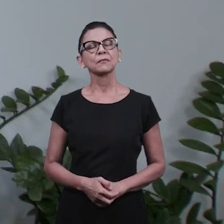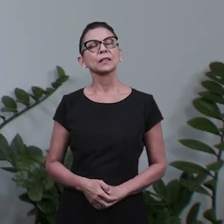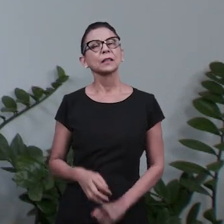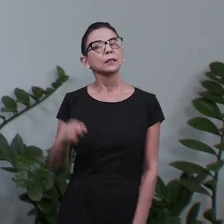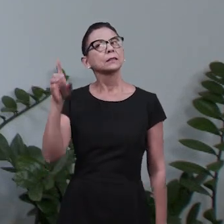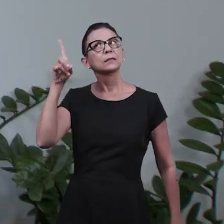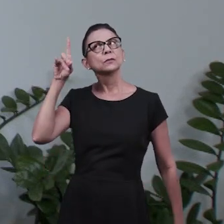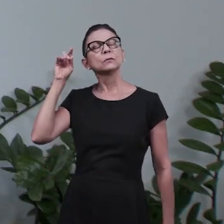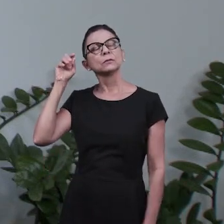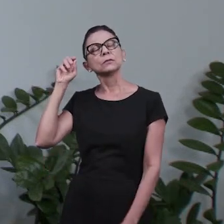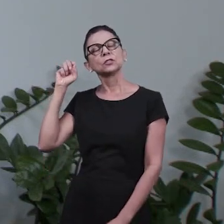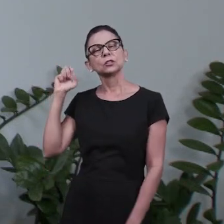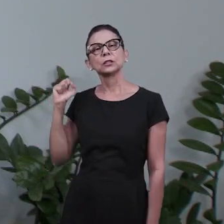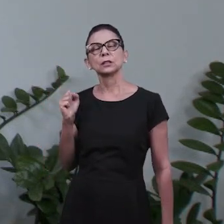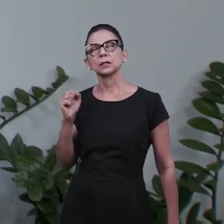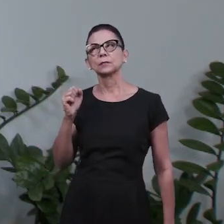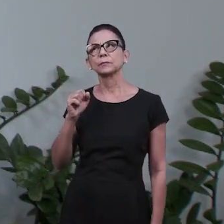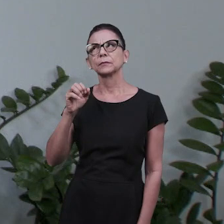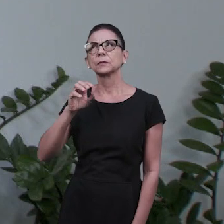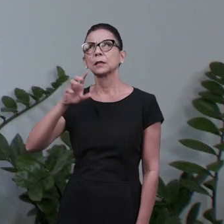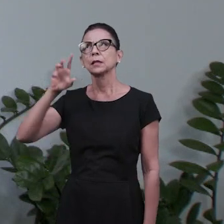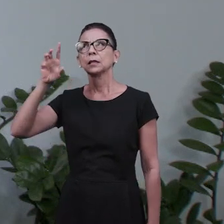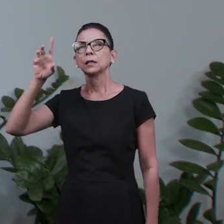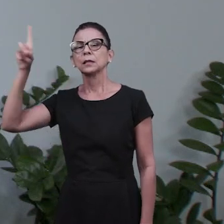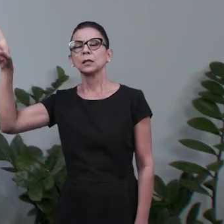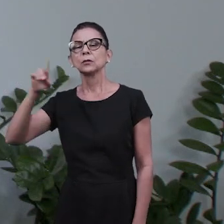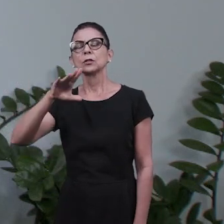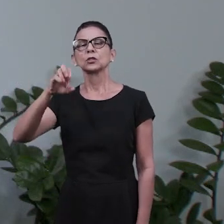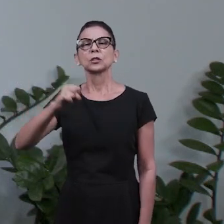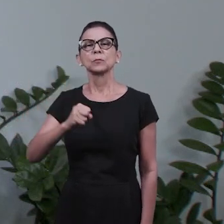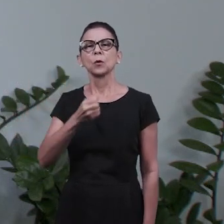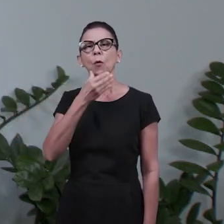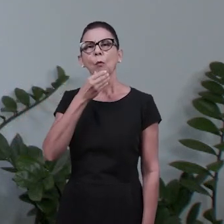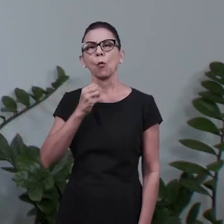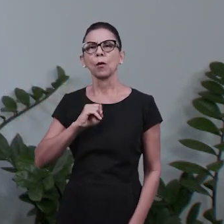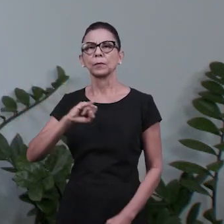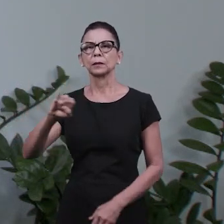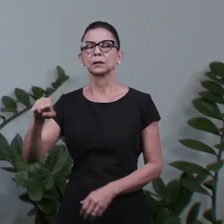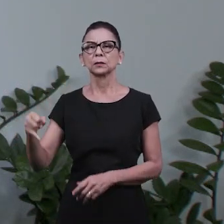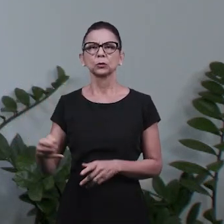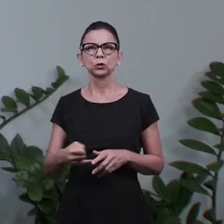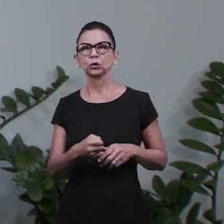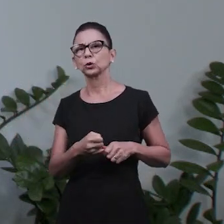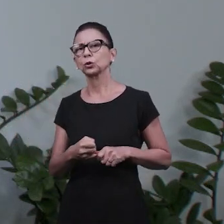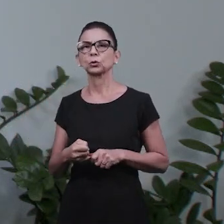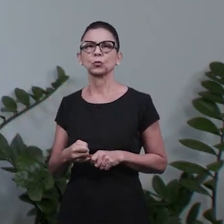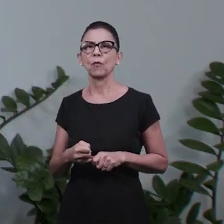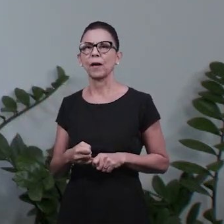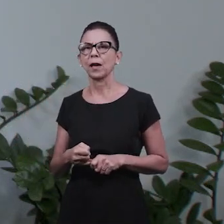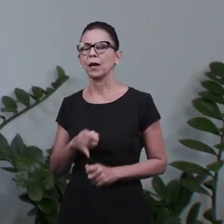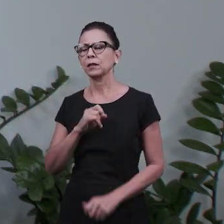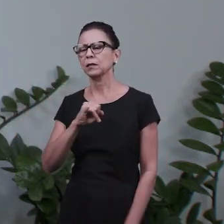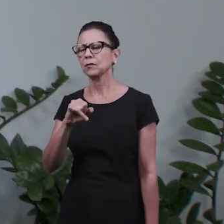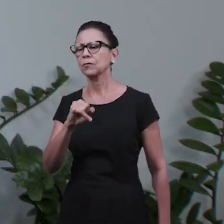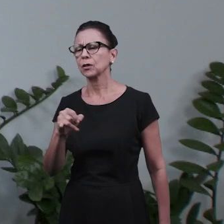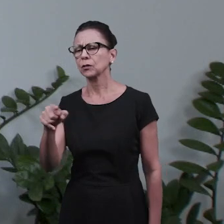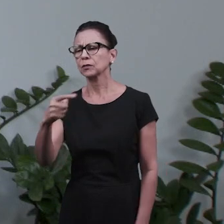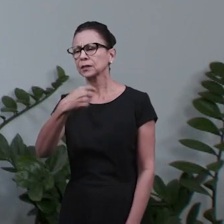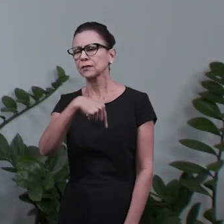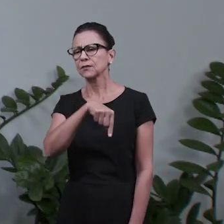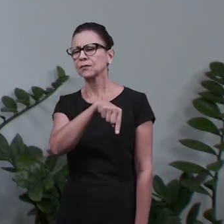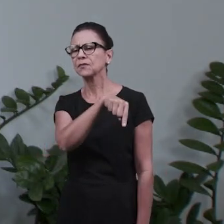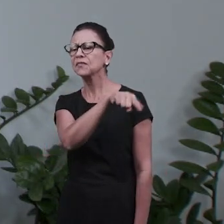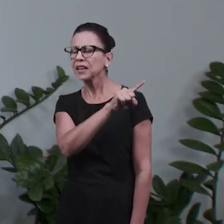Un jour, Dieu a appelé son serviteur Josué et a orienté qu'il